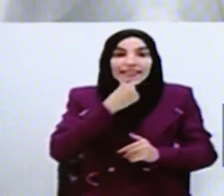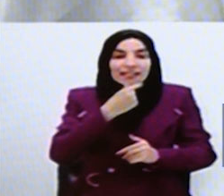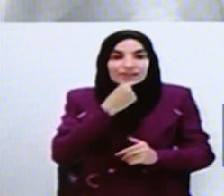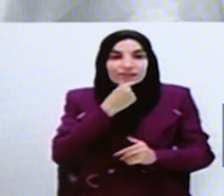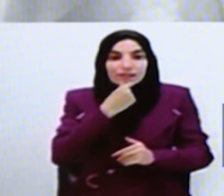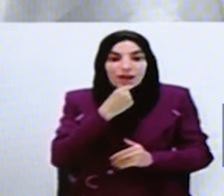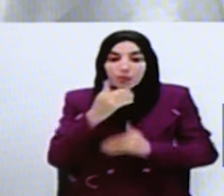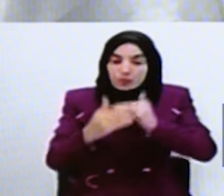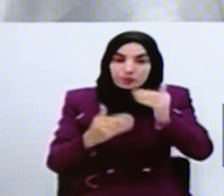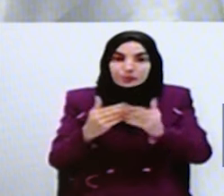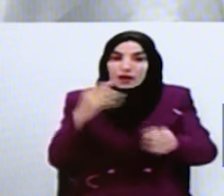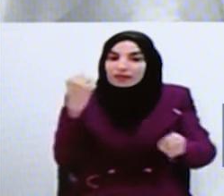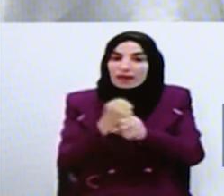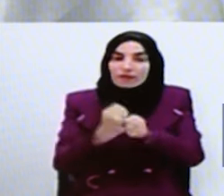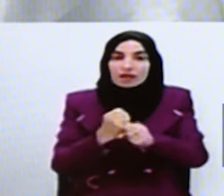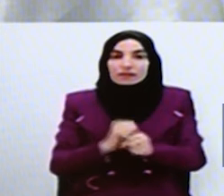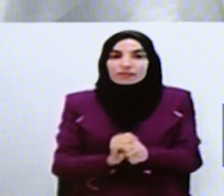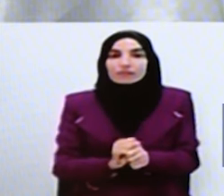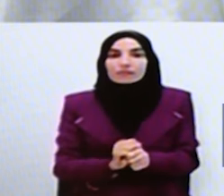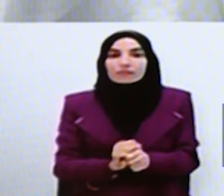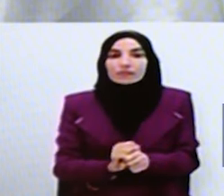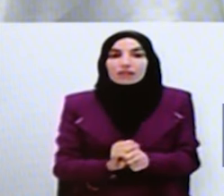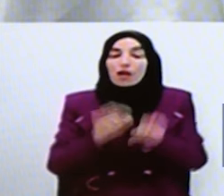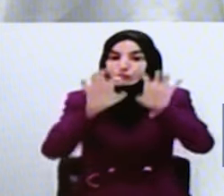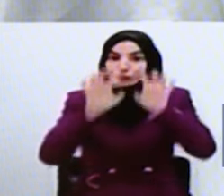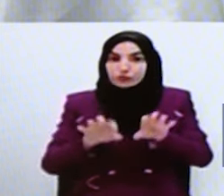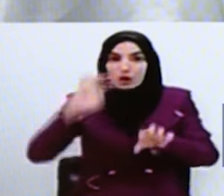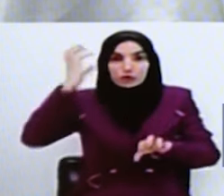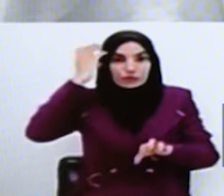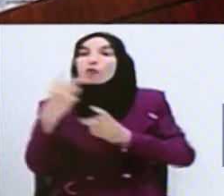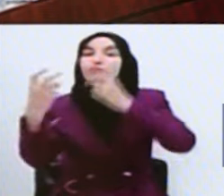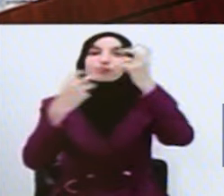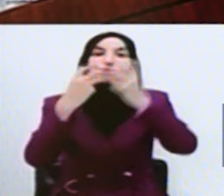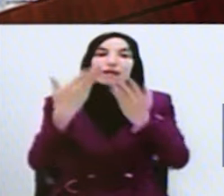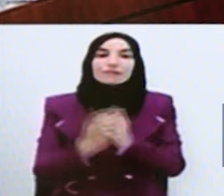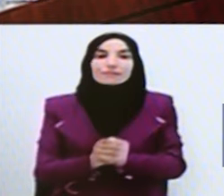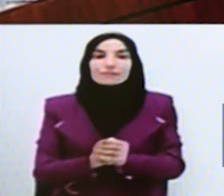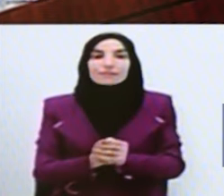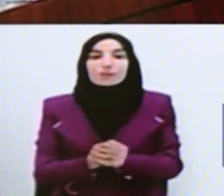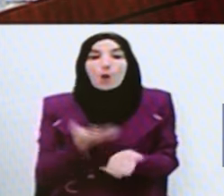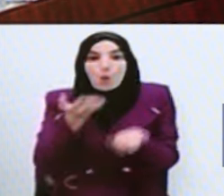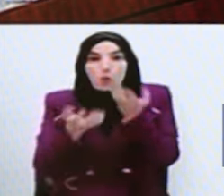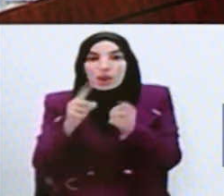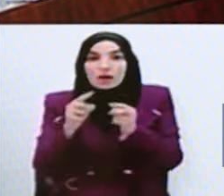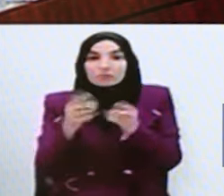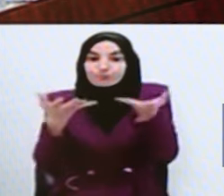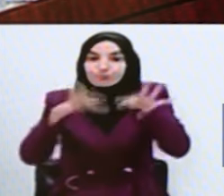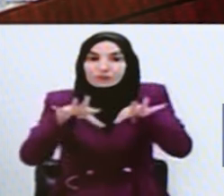تواكب ذلك الجهد الحاصل في مؤسسات الدوله تجاوبا مع توجيهات السيد رئيس الجمهوريه